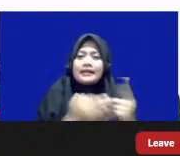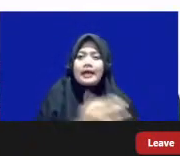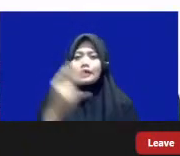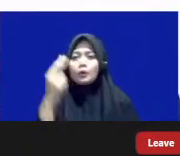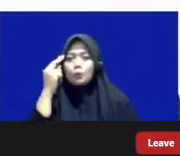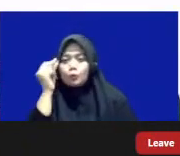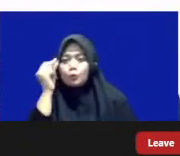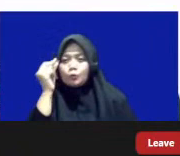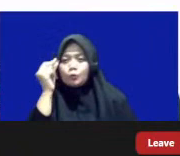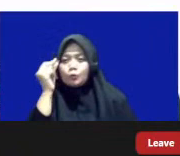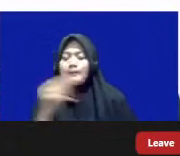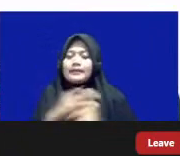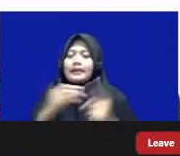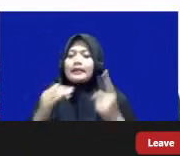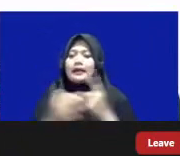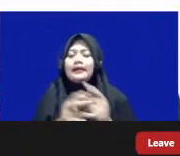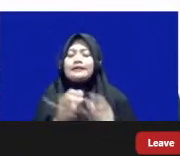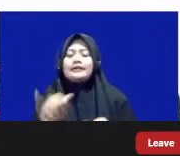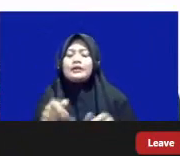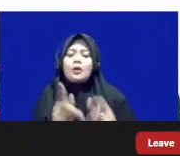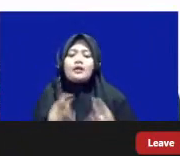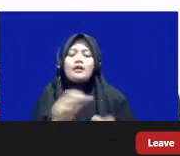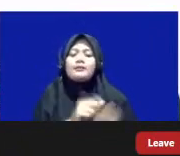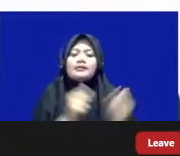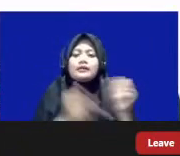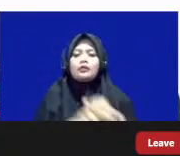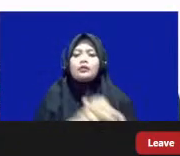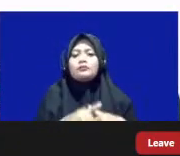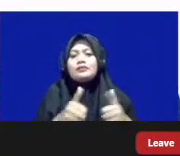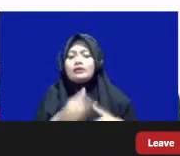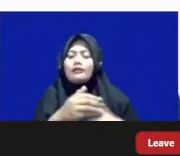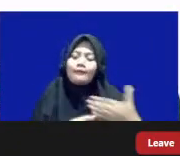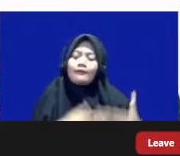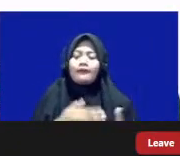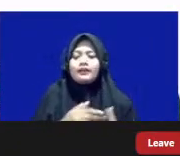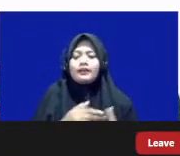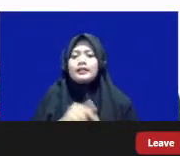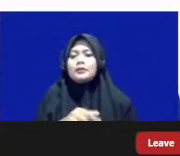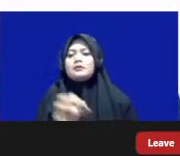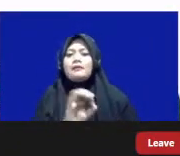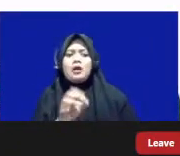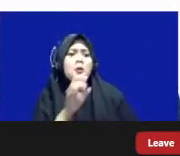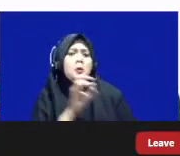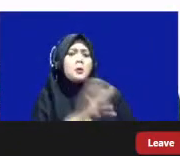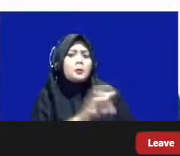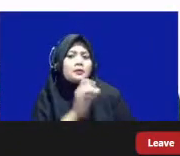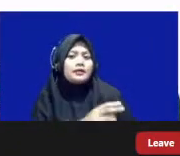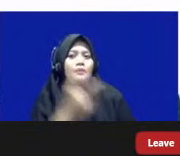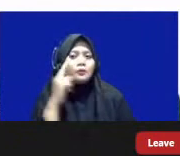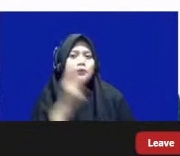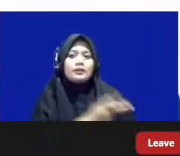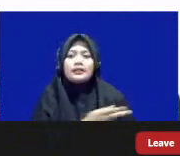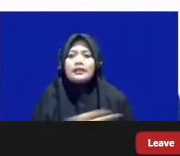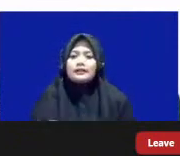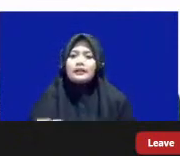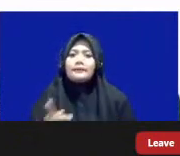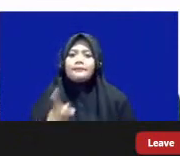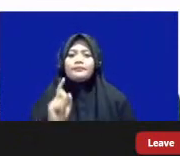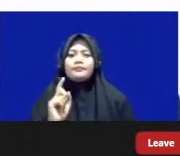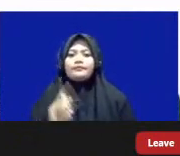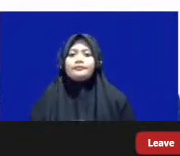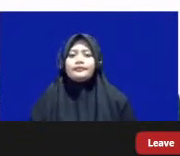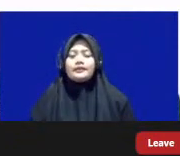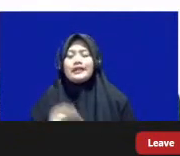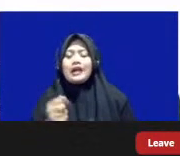ada bencana, bisa mereka untuk melaksanakan penanggulangan bencana. Nah, ini tidak akan rugi bagi kita, karena kalaupun itu tidak ada